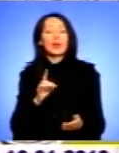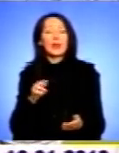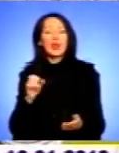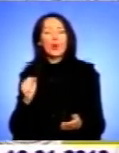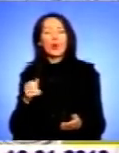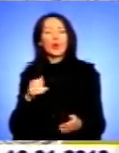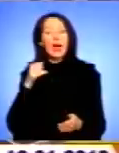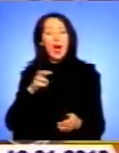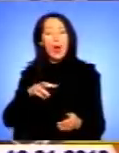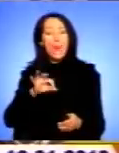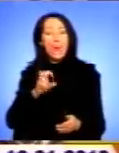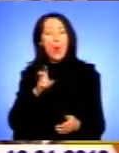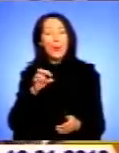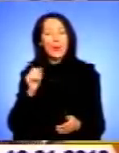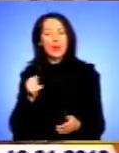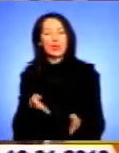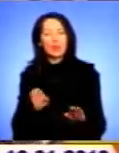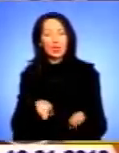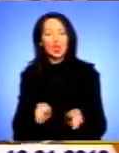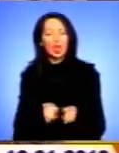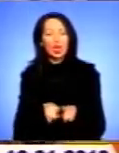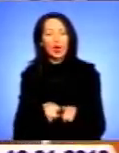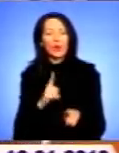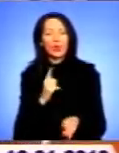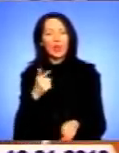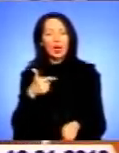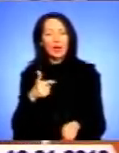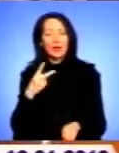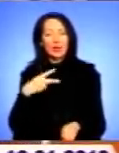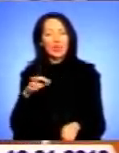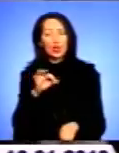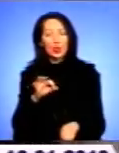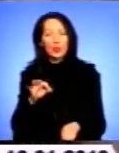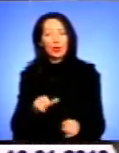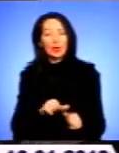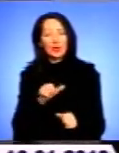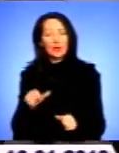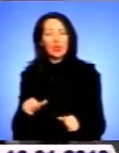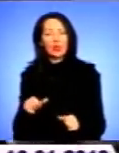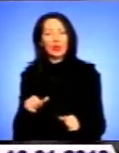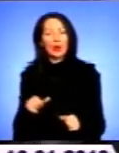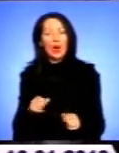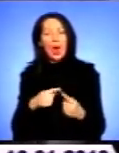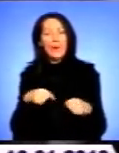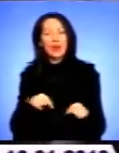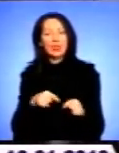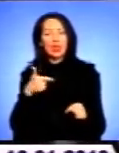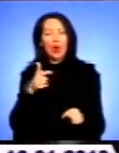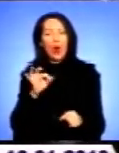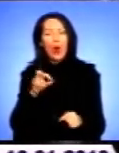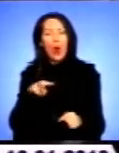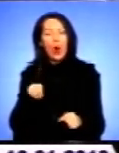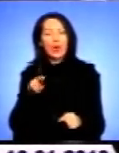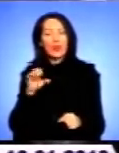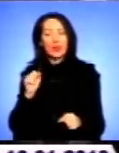операторів мобільного зв'язку залишаться незмінними – 1 гривня 20 копійок, за винятком мережі Golden Telecom, де тариф знизиться до